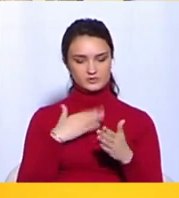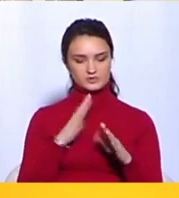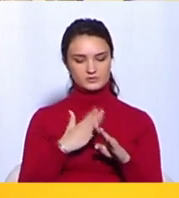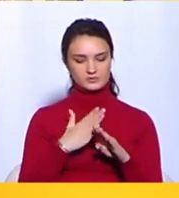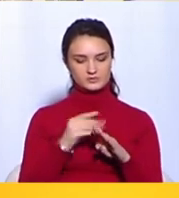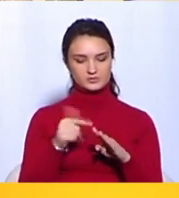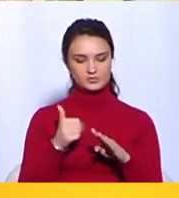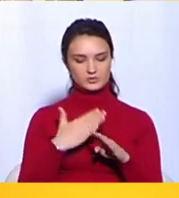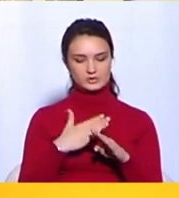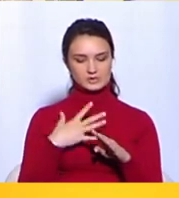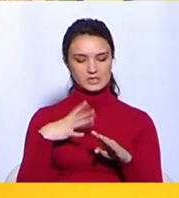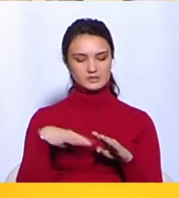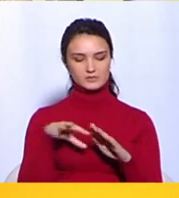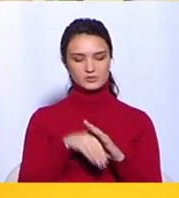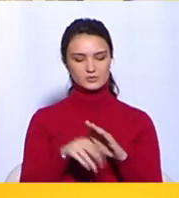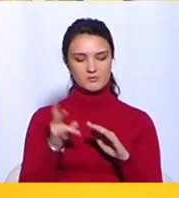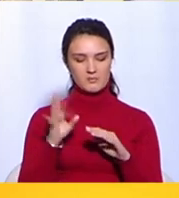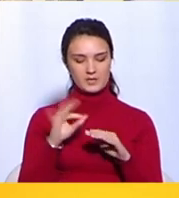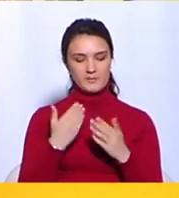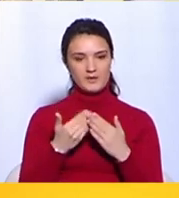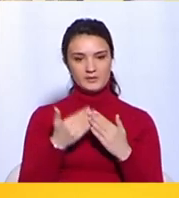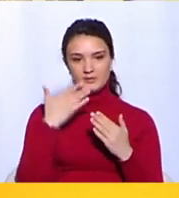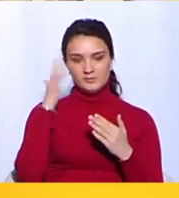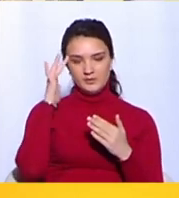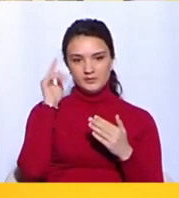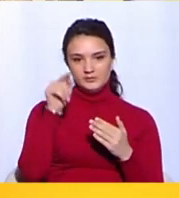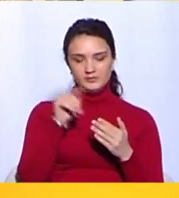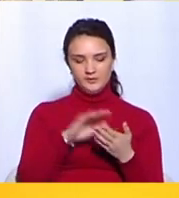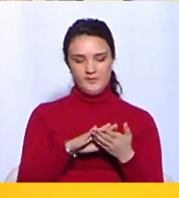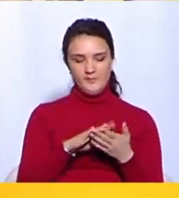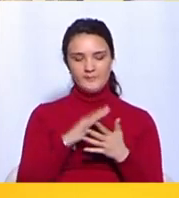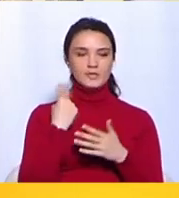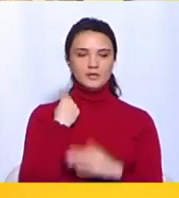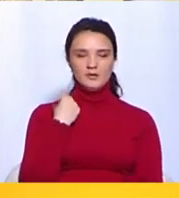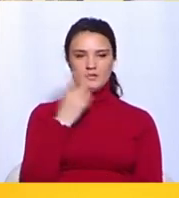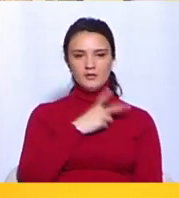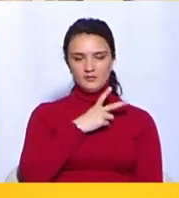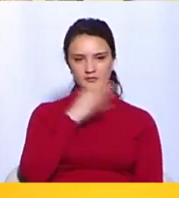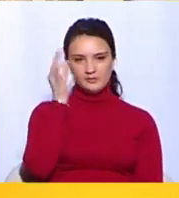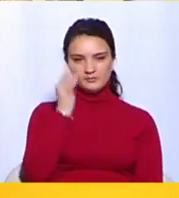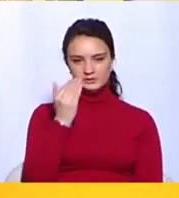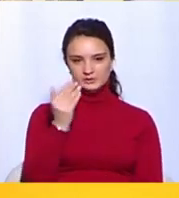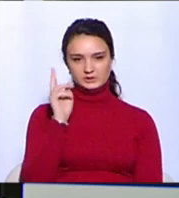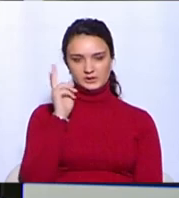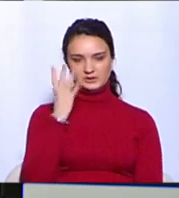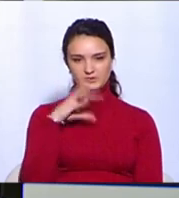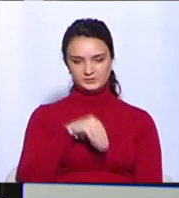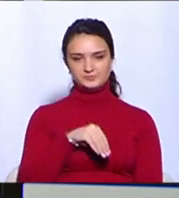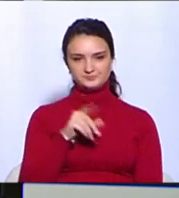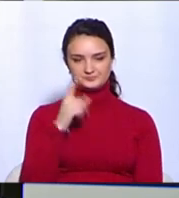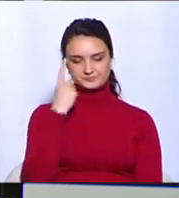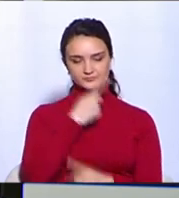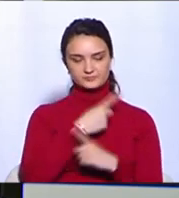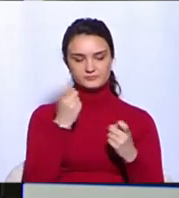გვაქვს სტატისტიკა როგორია საქართველოში მაგრამ მაგალითად ამერიკის შეერთებულ შტატებში დიდ ბრიტანეთში გერმანიაში კანადაში